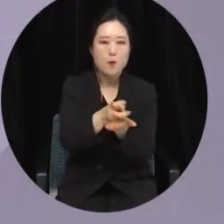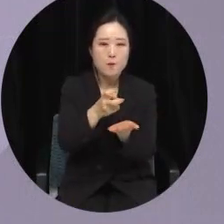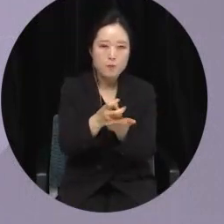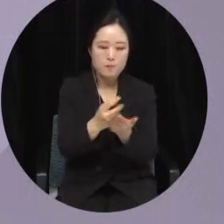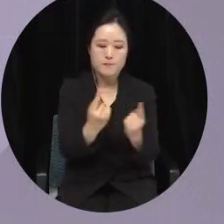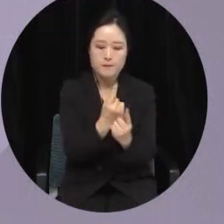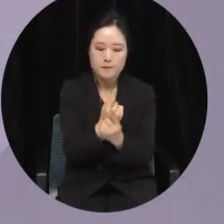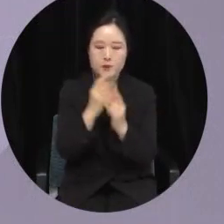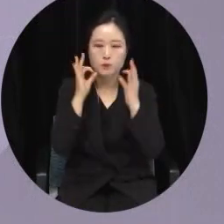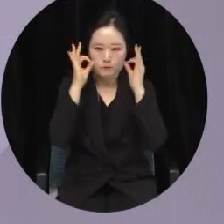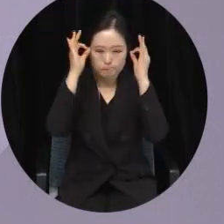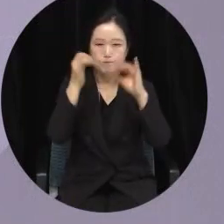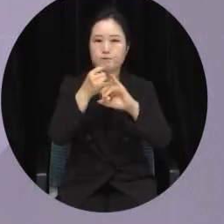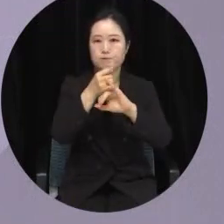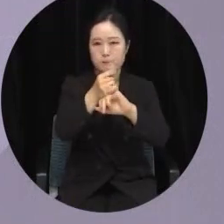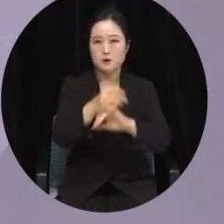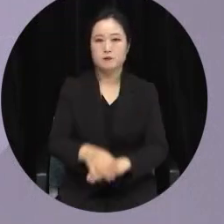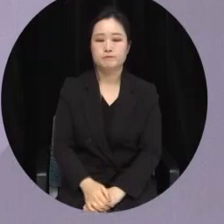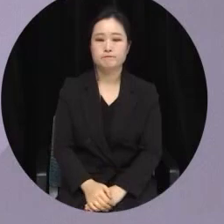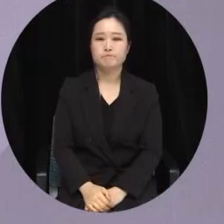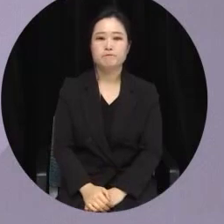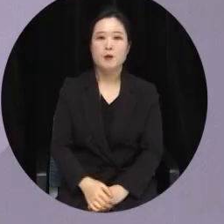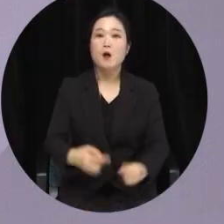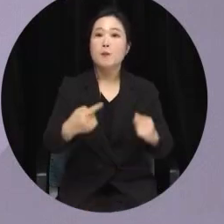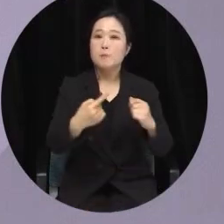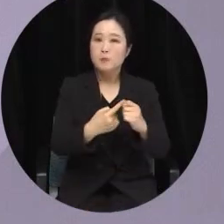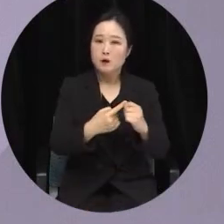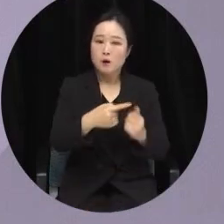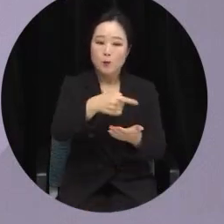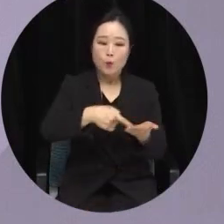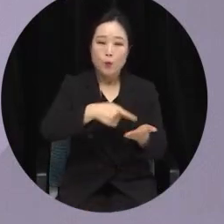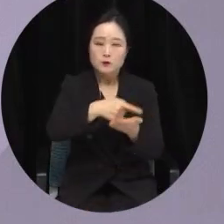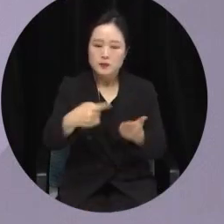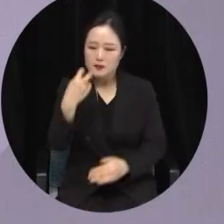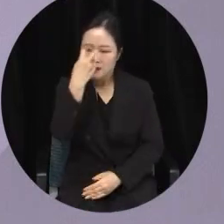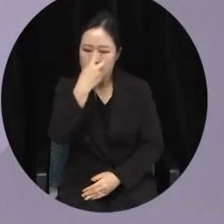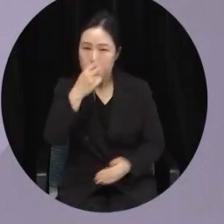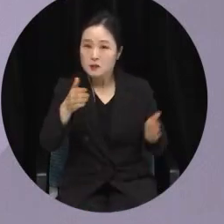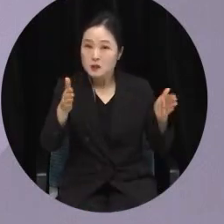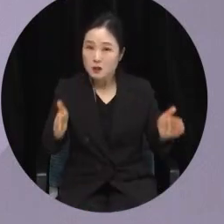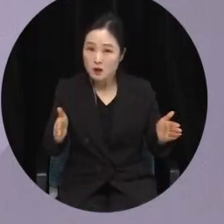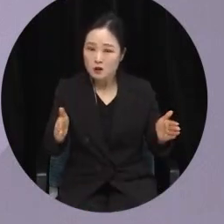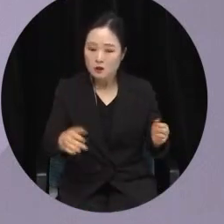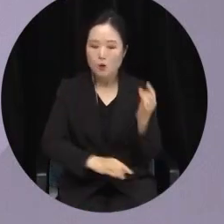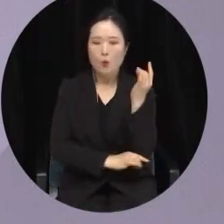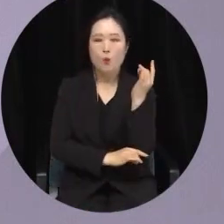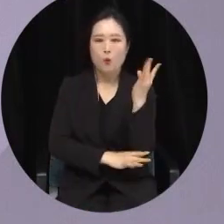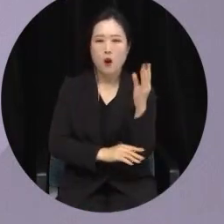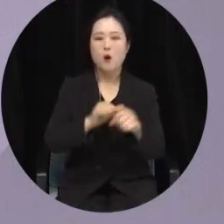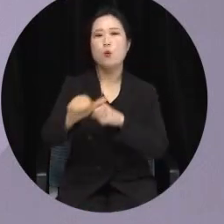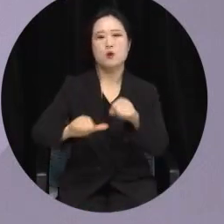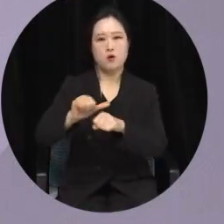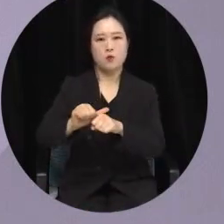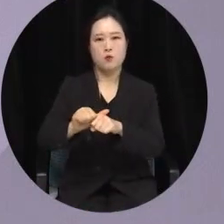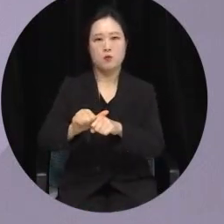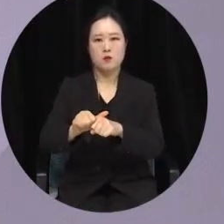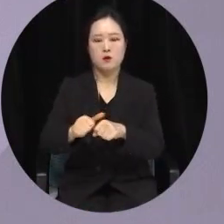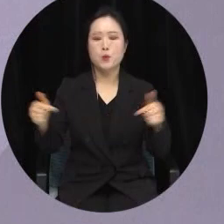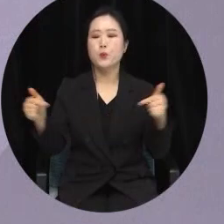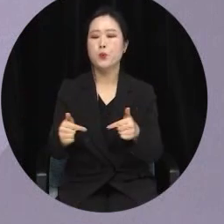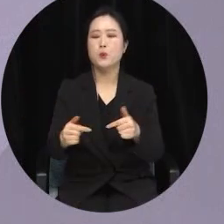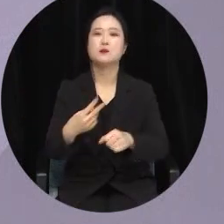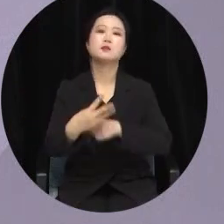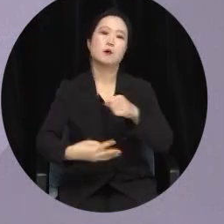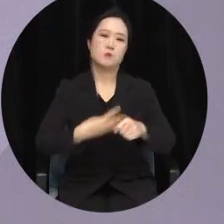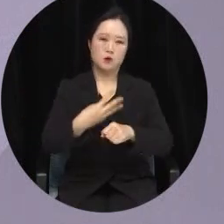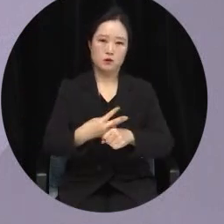1차적으로는 보상 심의 기간이 5년 단위입니다만 3년 단위로 단축하겠다. 그리고 현물 중심을